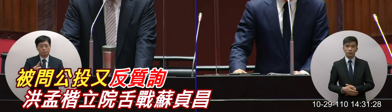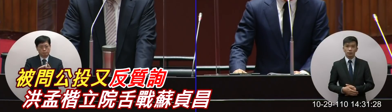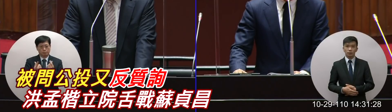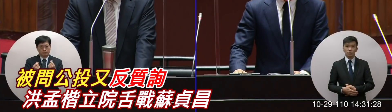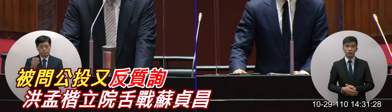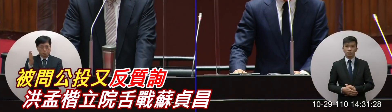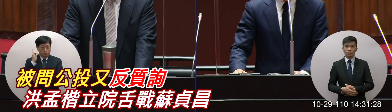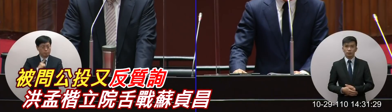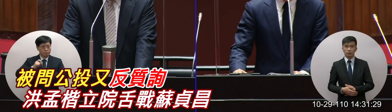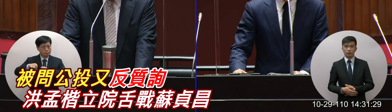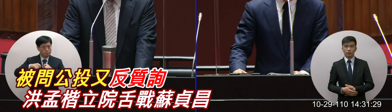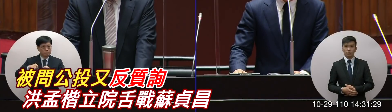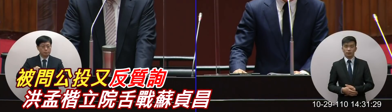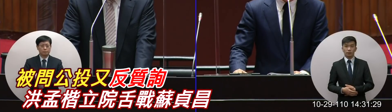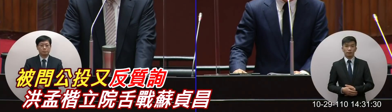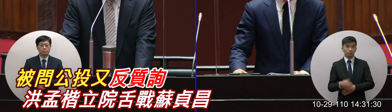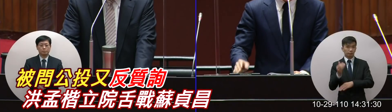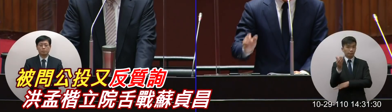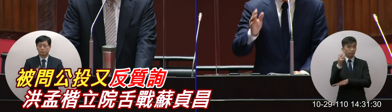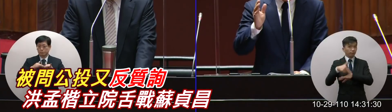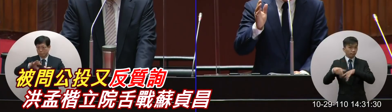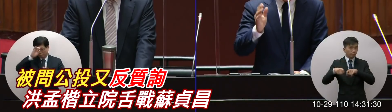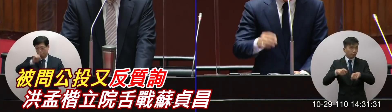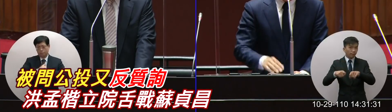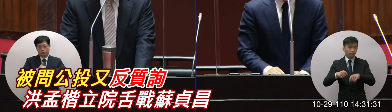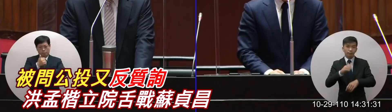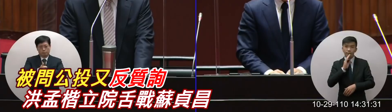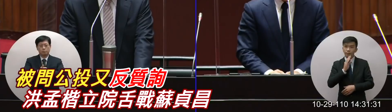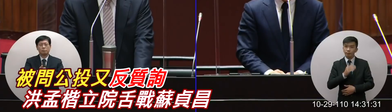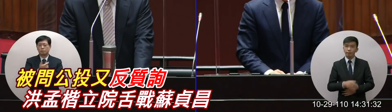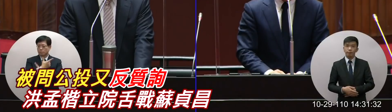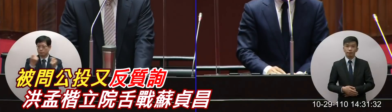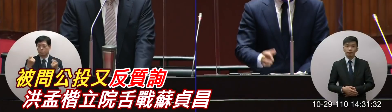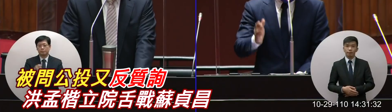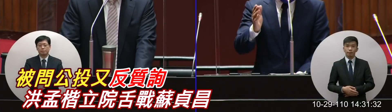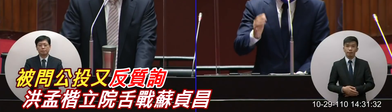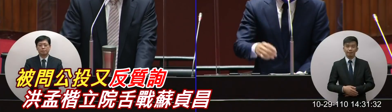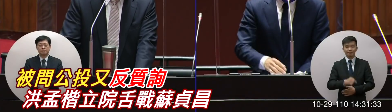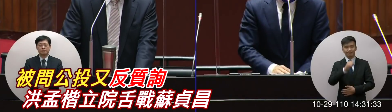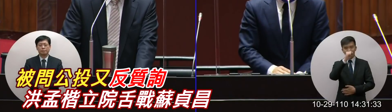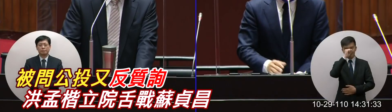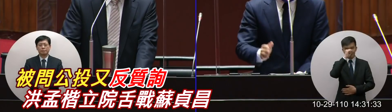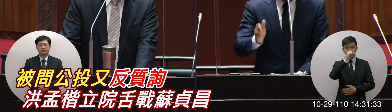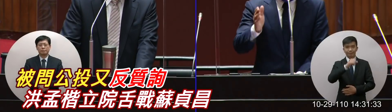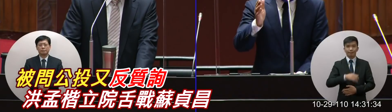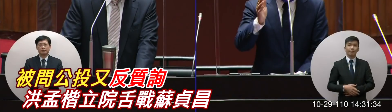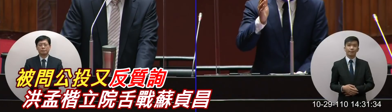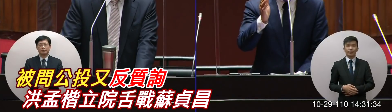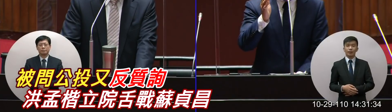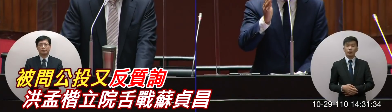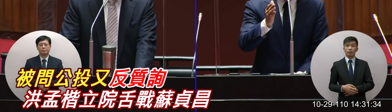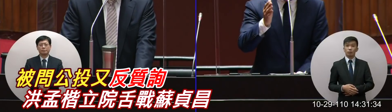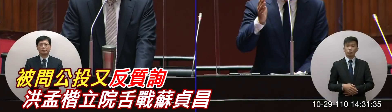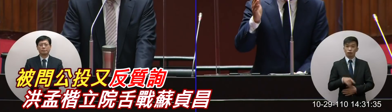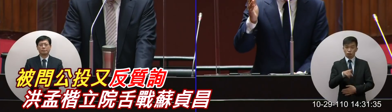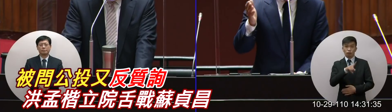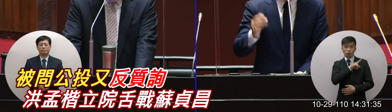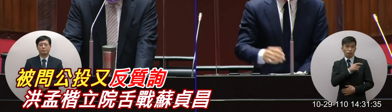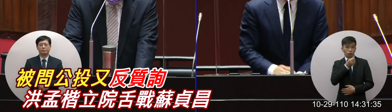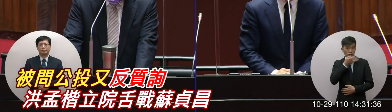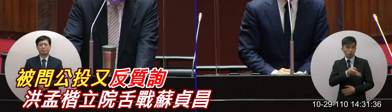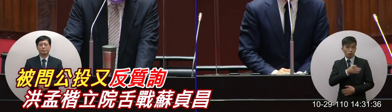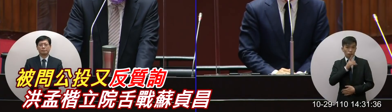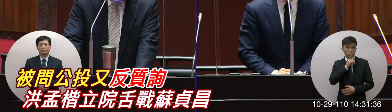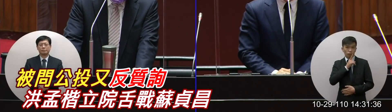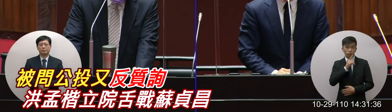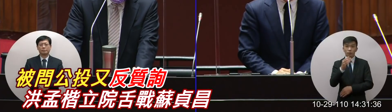的政策。 政府的政策， 所以作为执政党一致。 好，来，您既然讲说这个是政府的态度，也是民